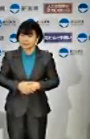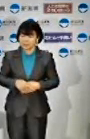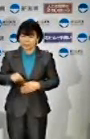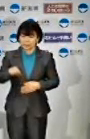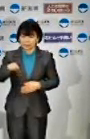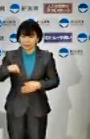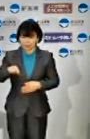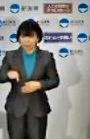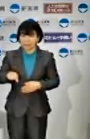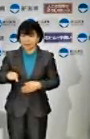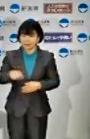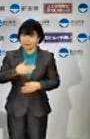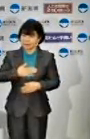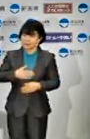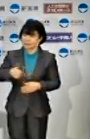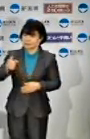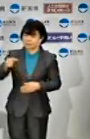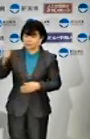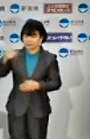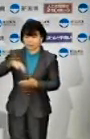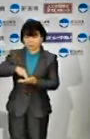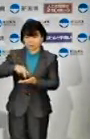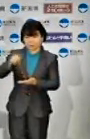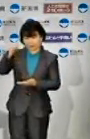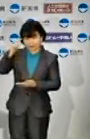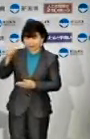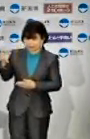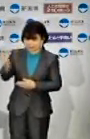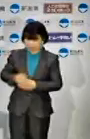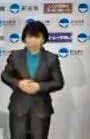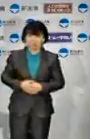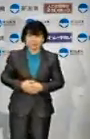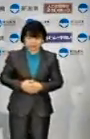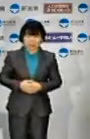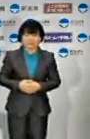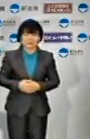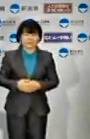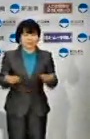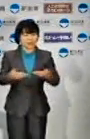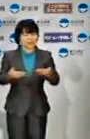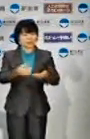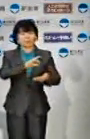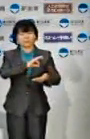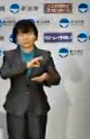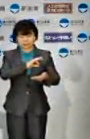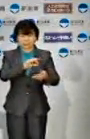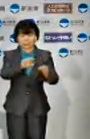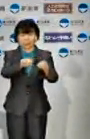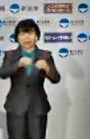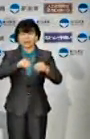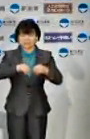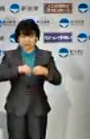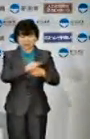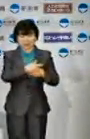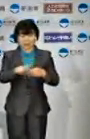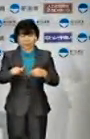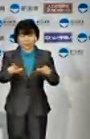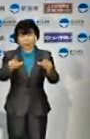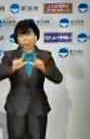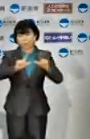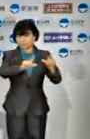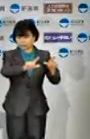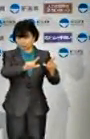はやっぱりそのように感じていらっしゃいますか。 私のところにも職員の感染等のですね、報告